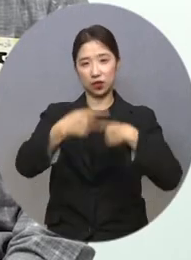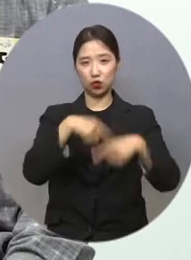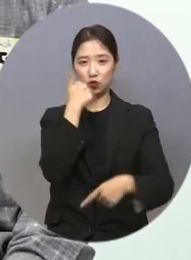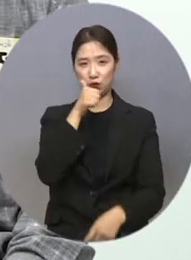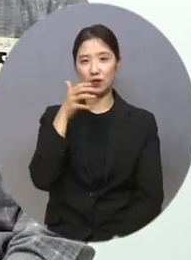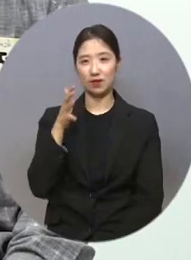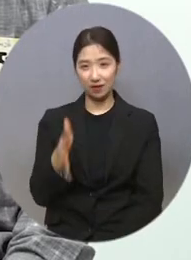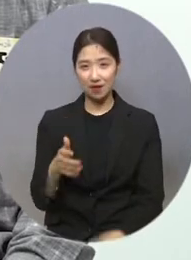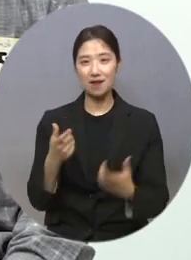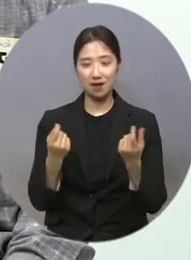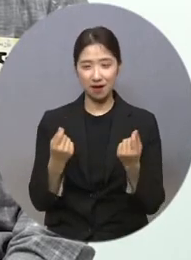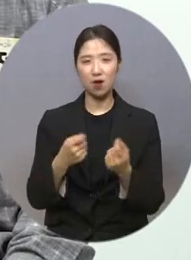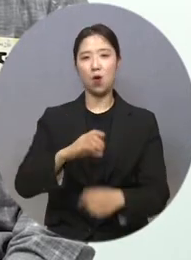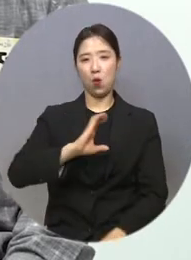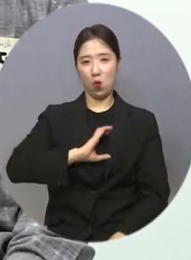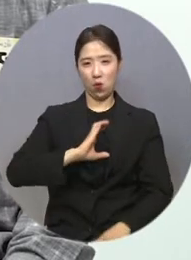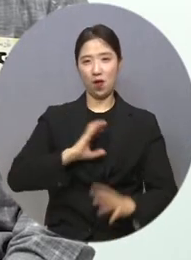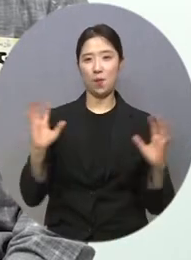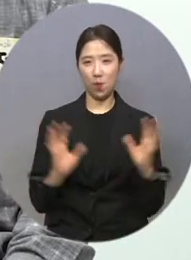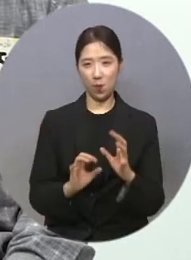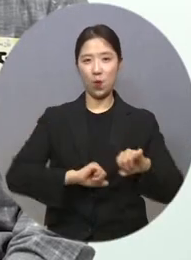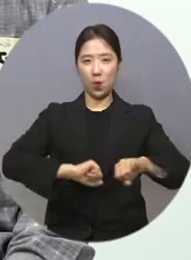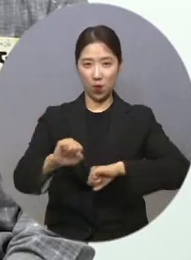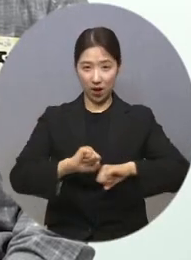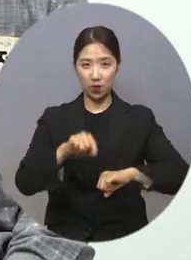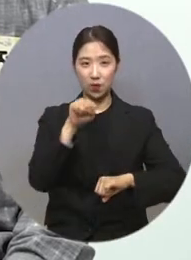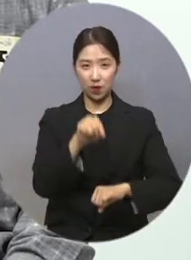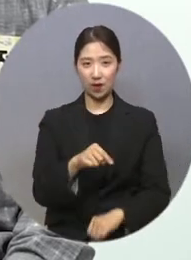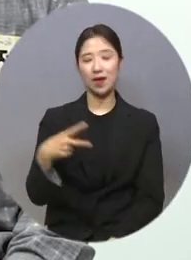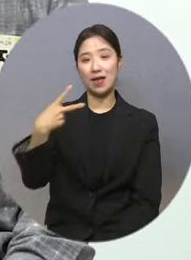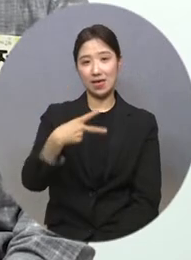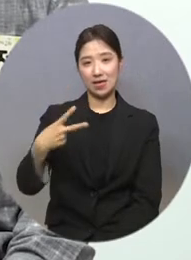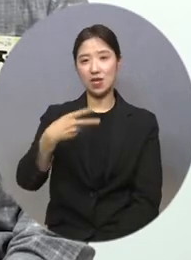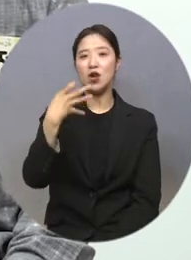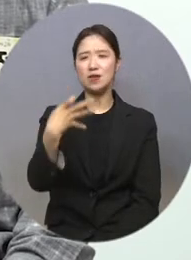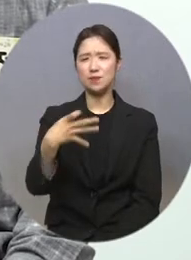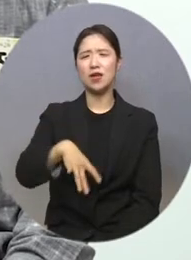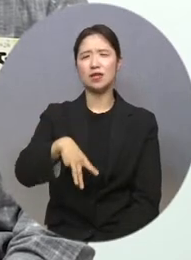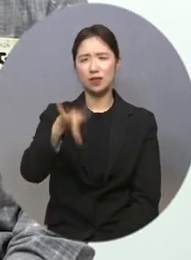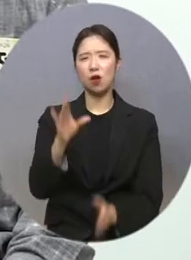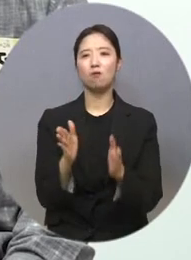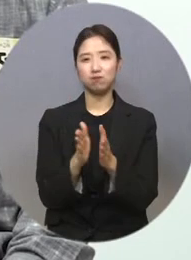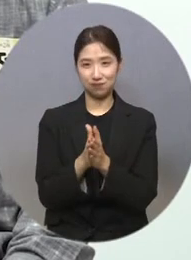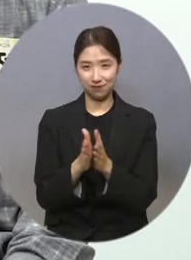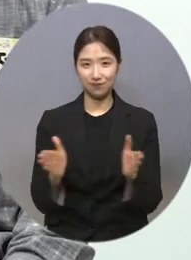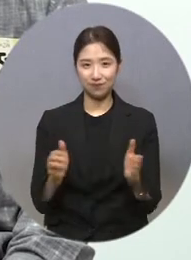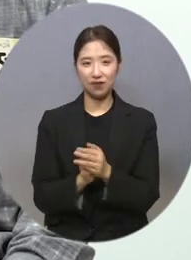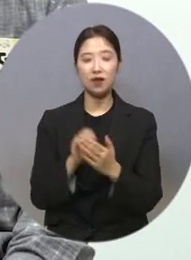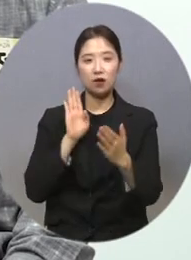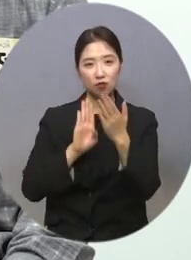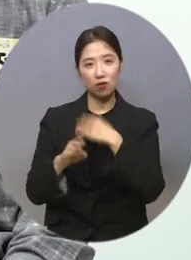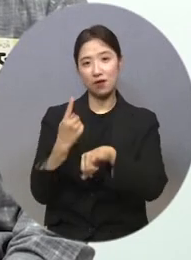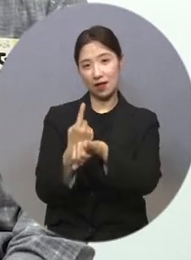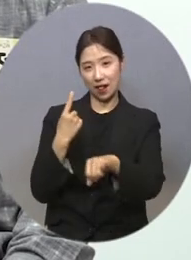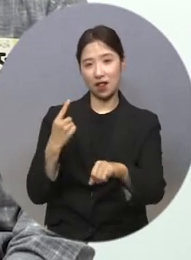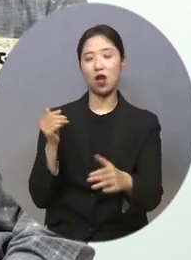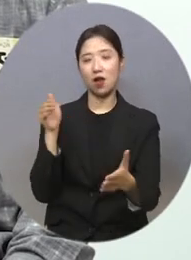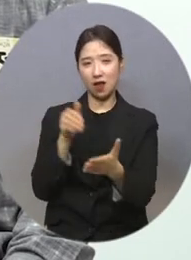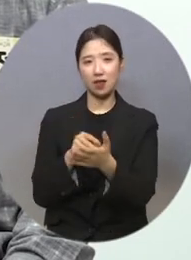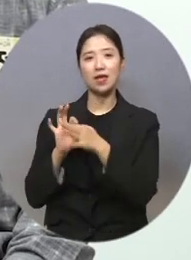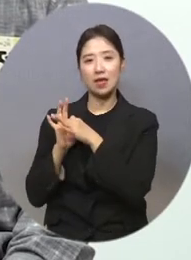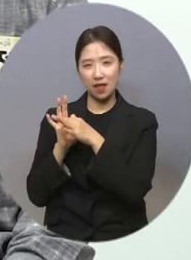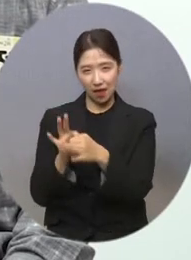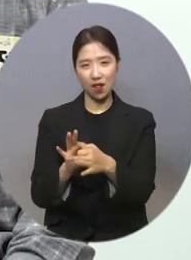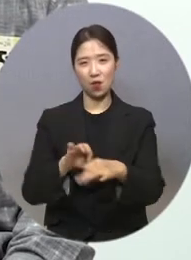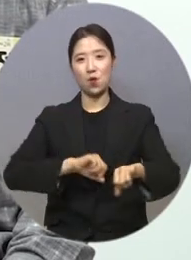코다들이 모여서 활동을 하고 있는 코다코리아가 2014년에 저희가 처음 모임을 시작했는데요. 그 후로